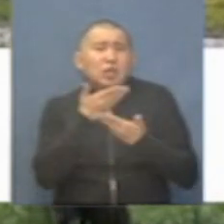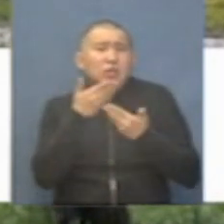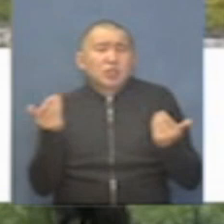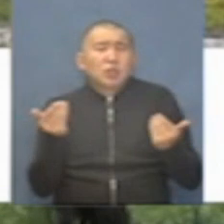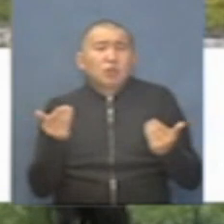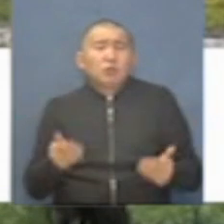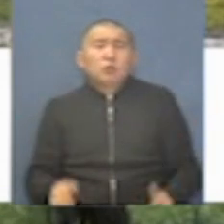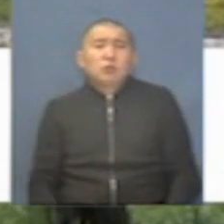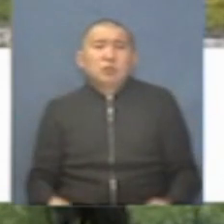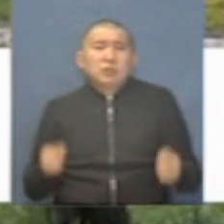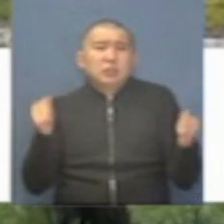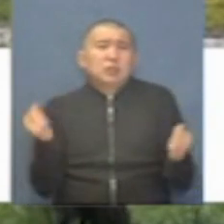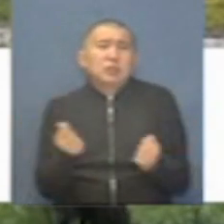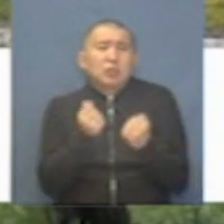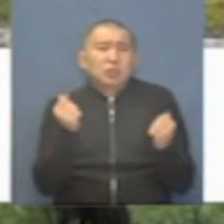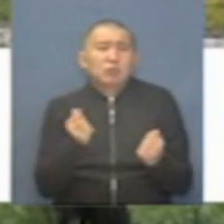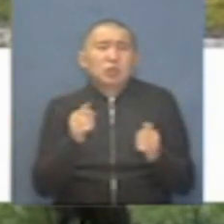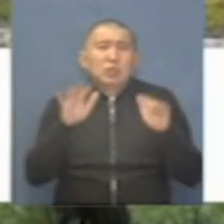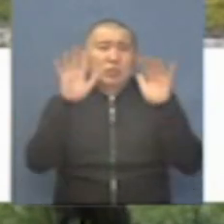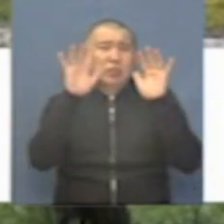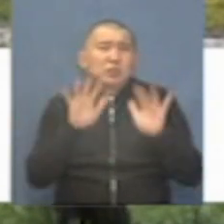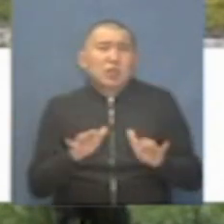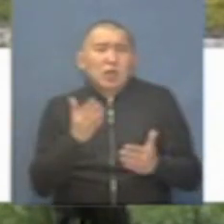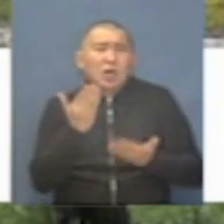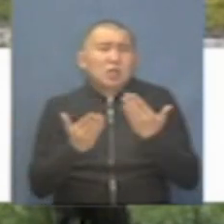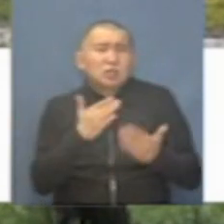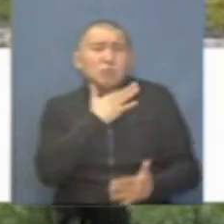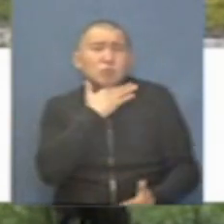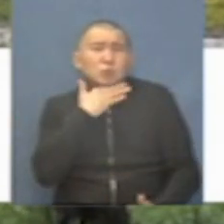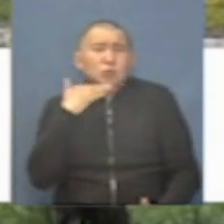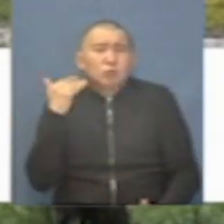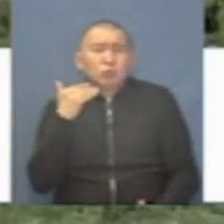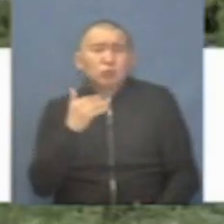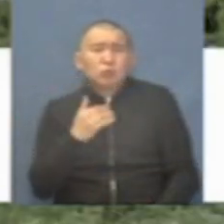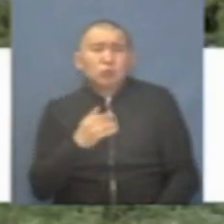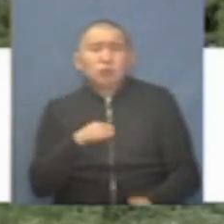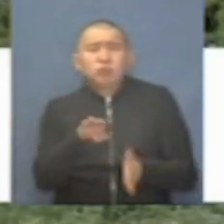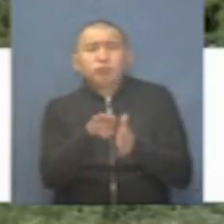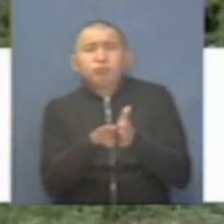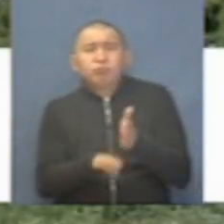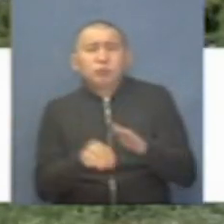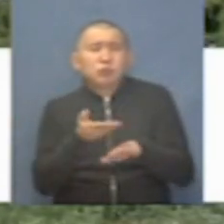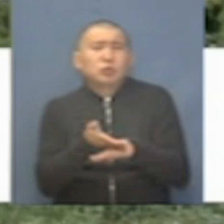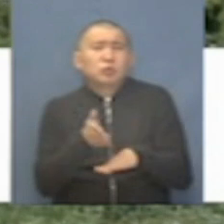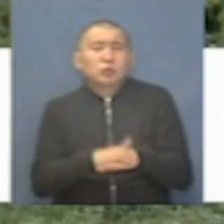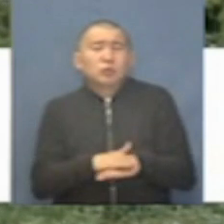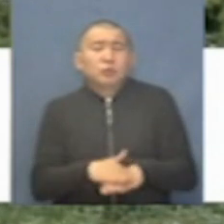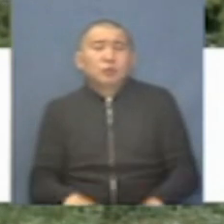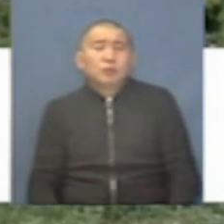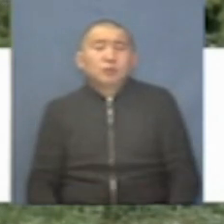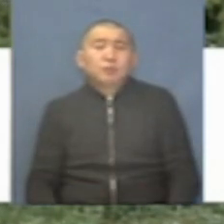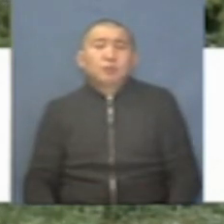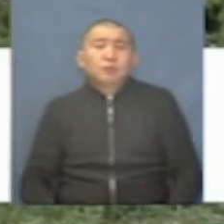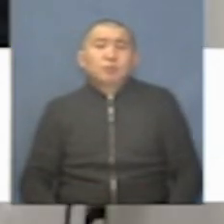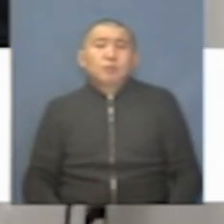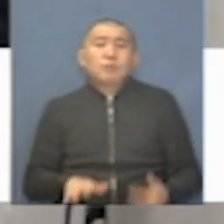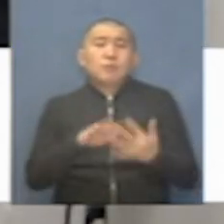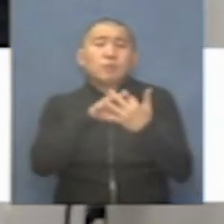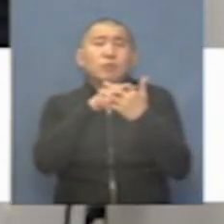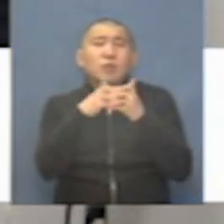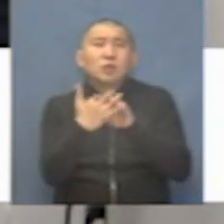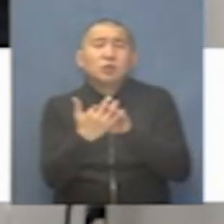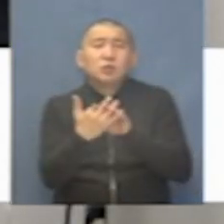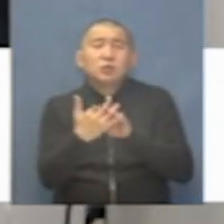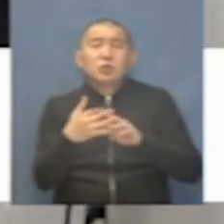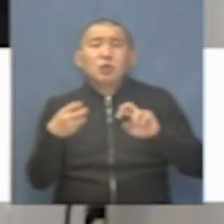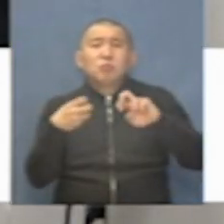жақсы болар еді. Қыс мезгілінде қар қалың жауса қиналып қаламыз. Қайында ауылының бүгінгі жағдайы көңілі көншетпейді.